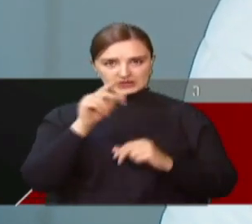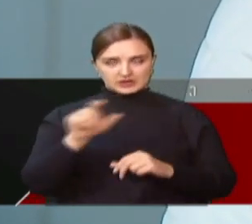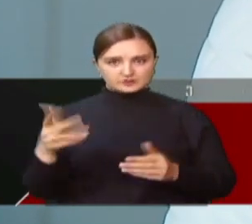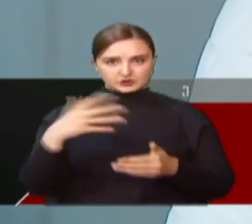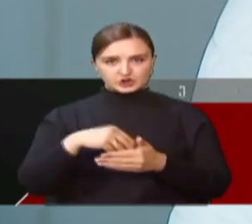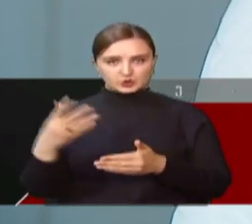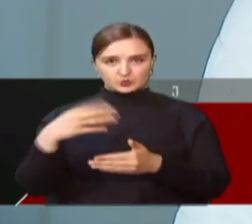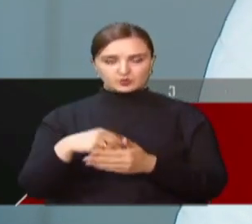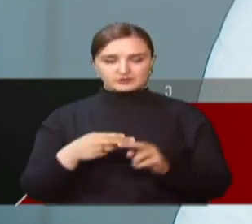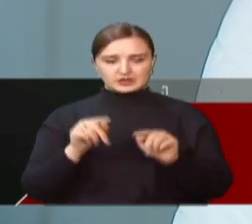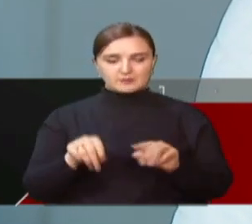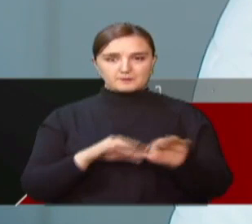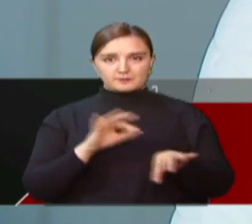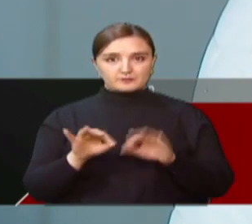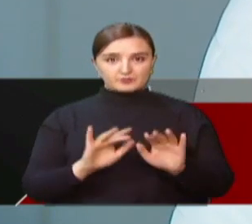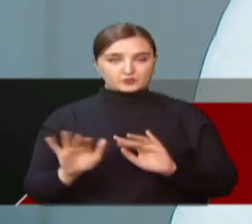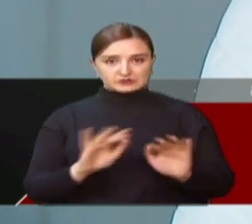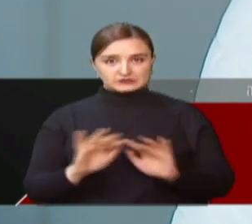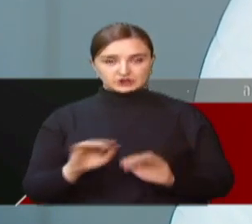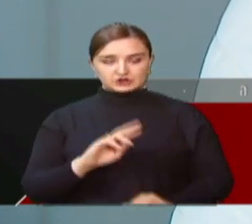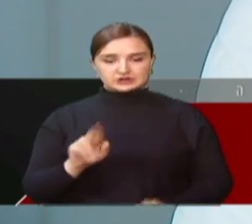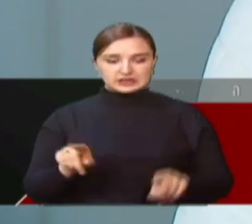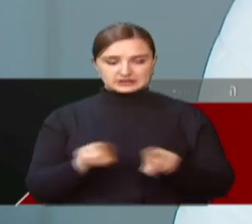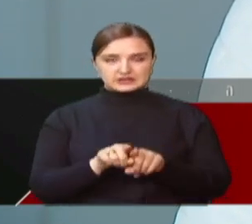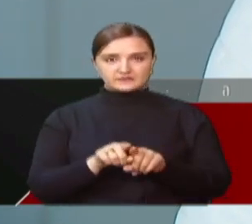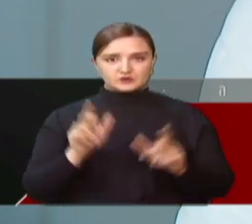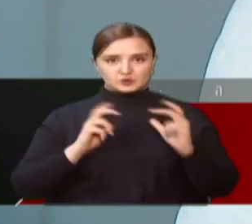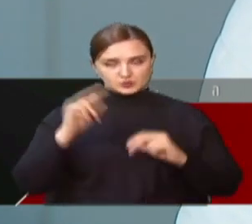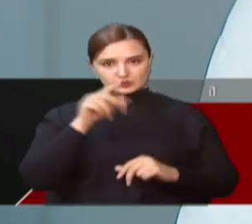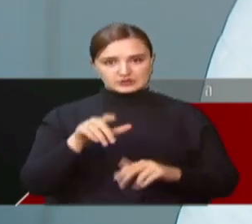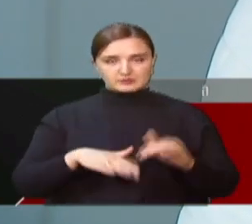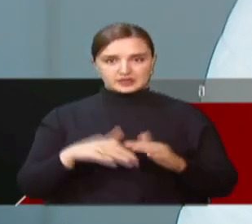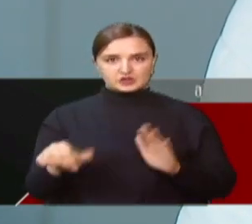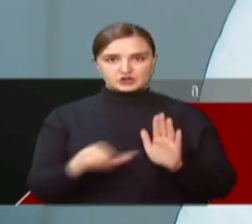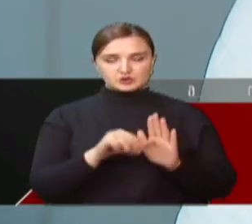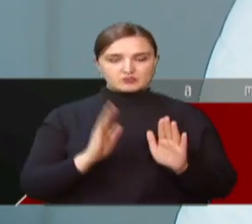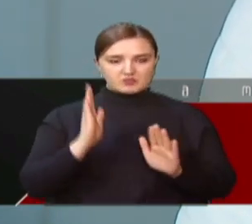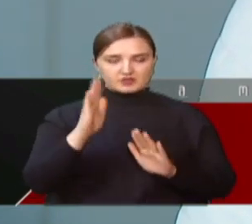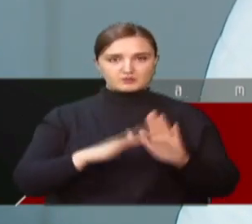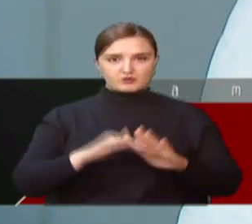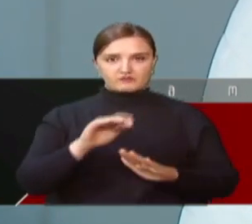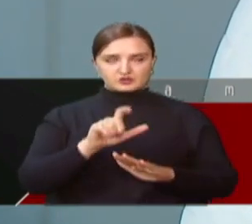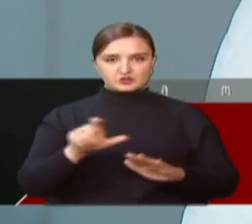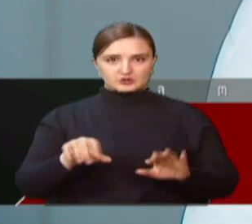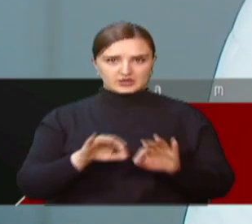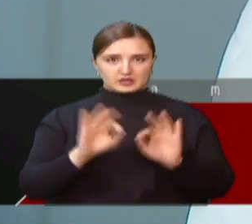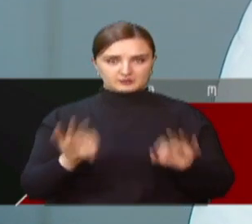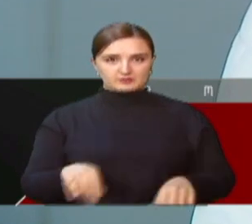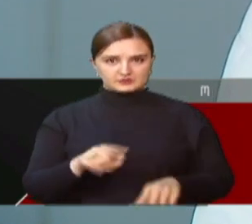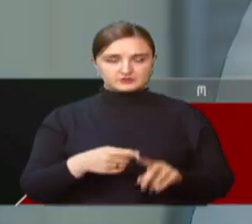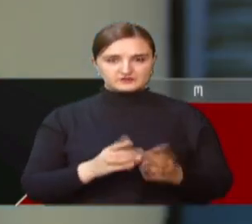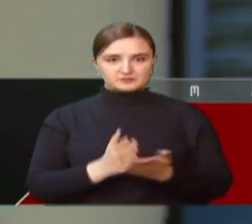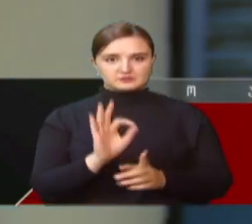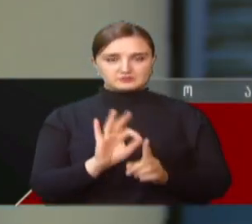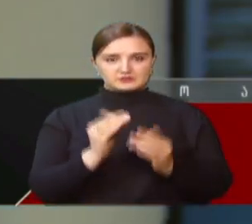ჩართულობას აღნიშნულ პროცესში და ასევე სტუდენტების ხელშეწყობას მომავალი პროფესიონალების ჩამოყალიბების